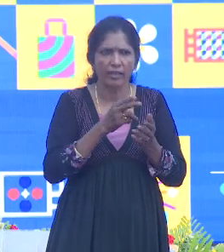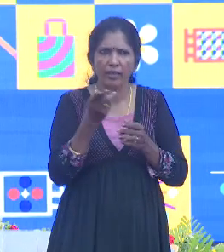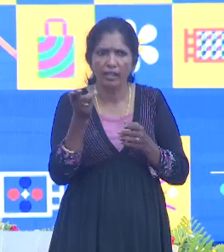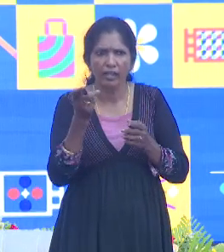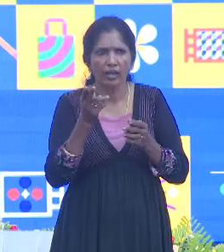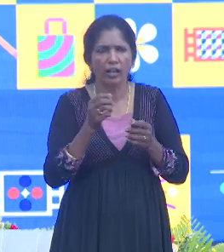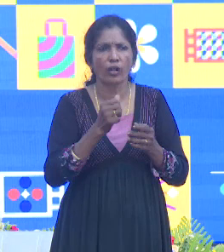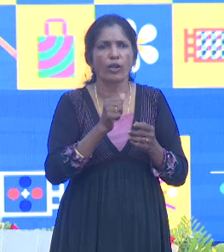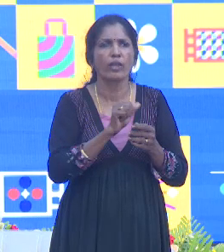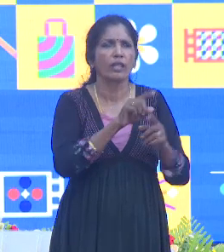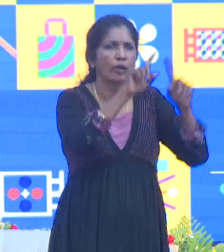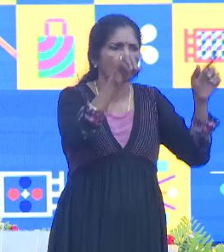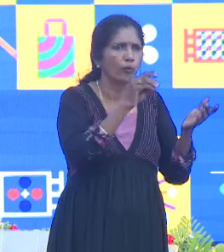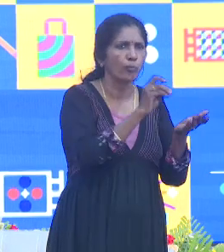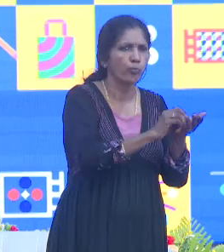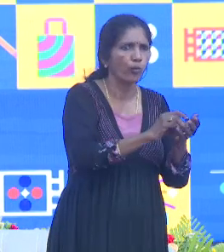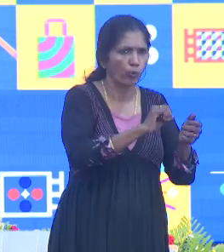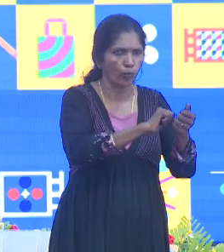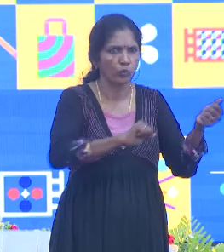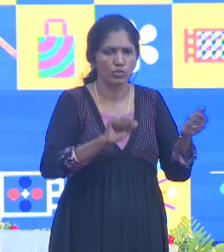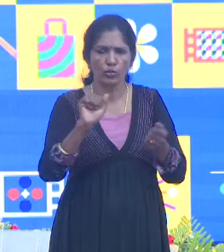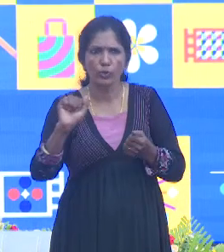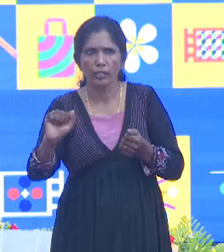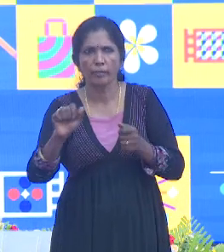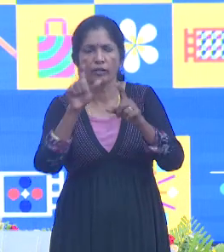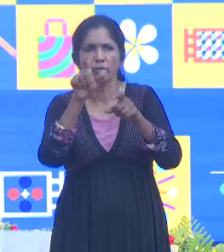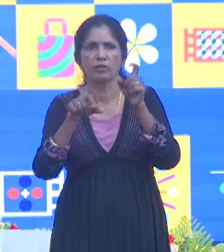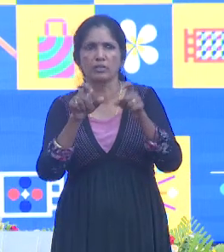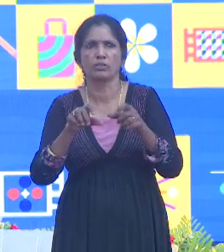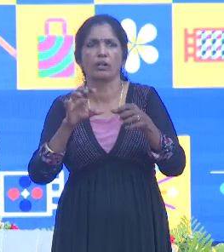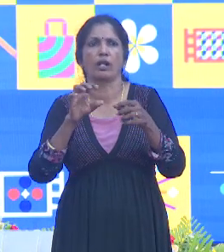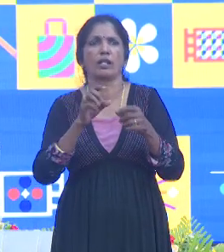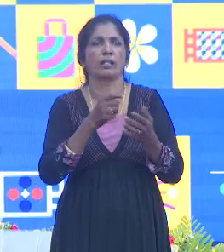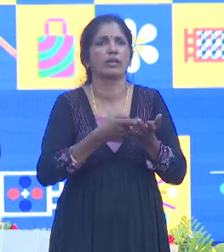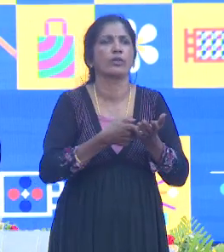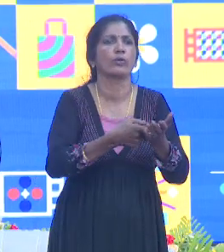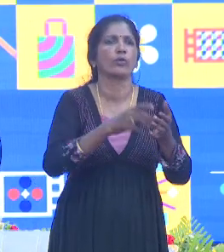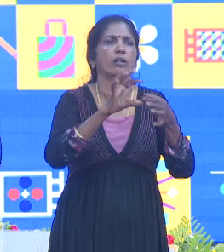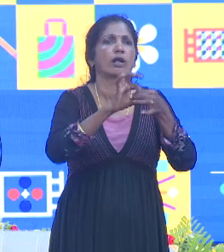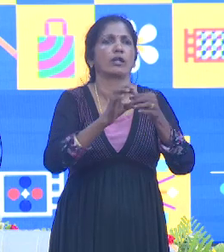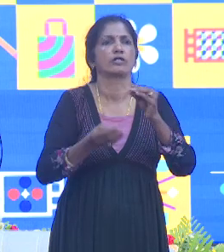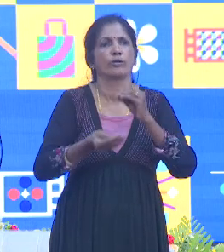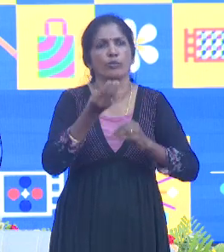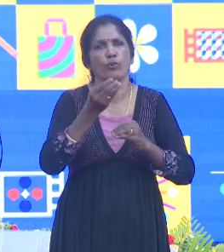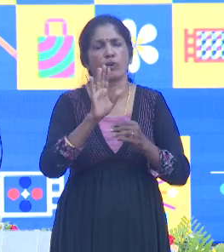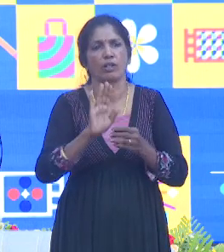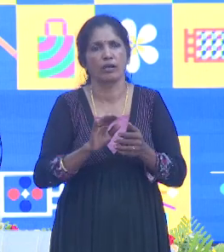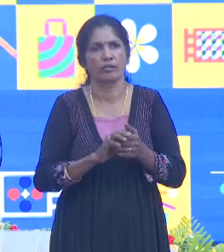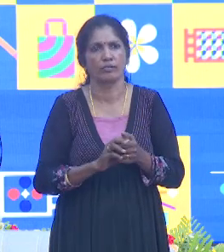ഭൂ ഉടമയോടാണ് ആ നിയമത്തിന് കൂടുതൽ ആഭിമുഖ്യമുള്ളത് എന്ന് നമുക്ക് മനസ്സിലാക്കാൻ കഴിയും.